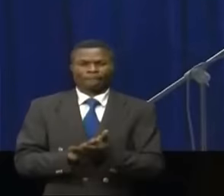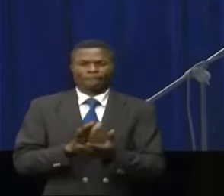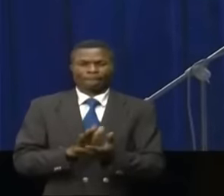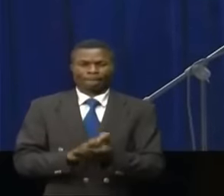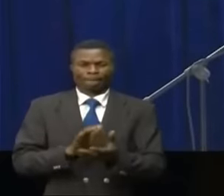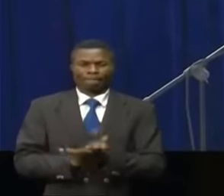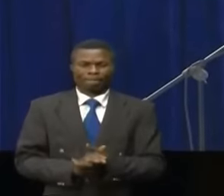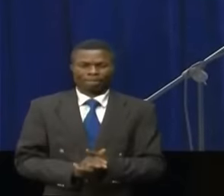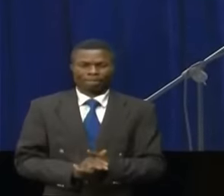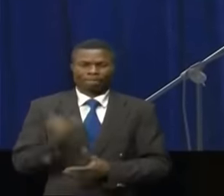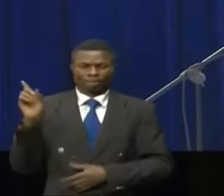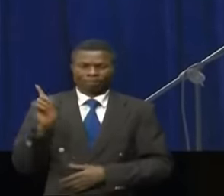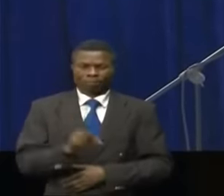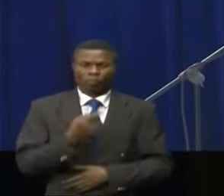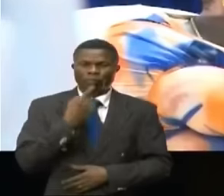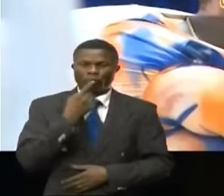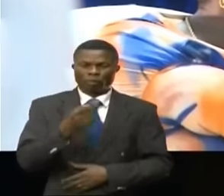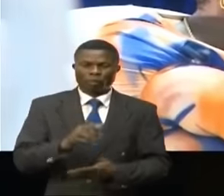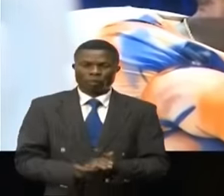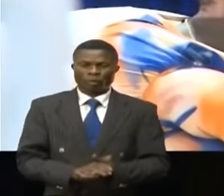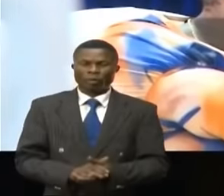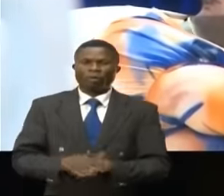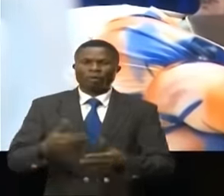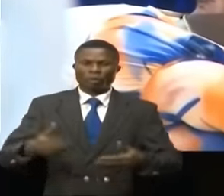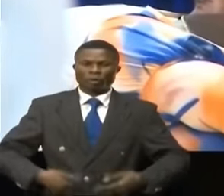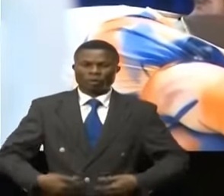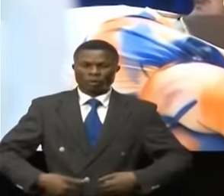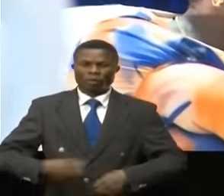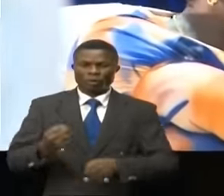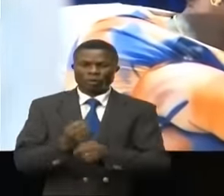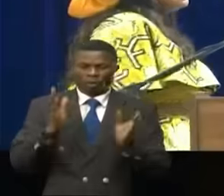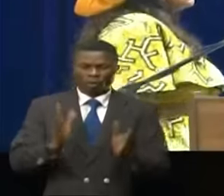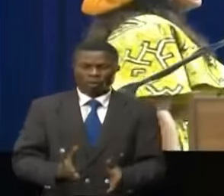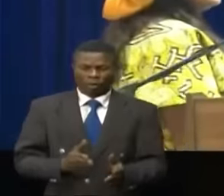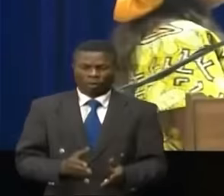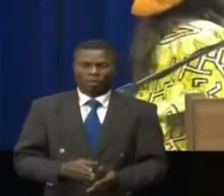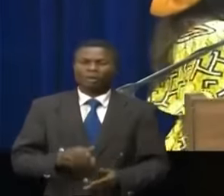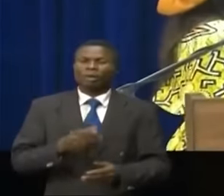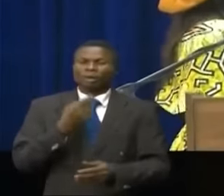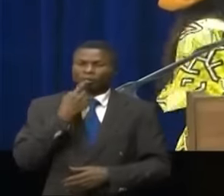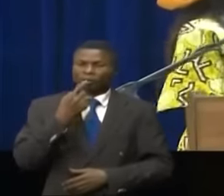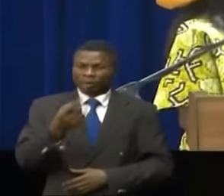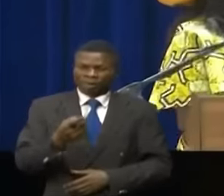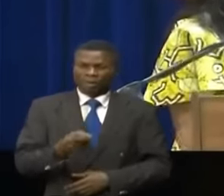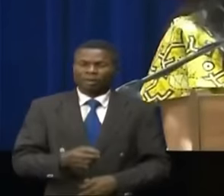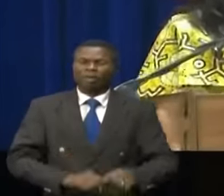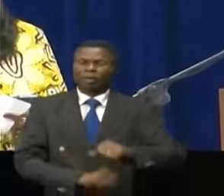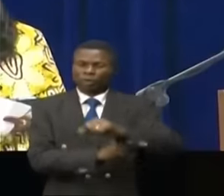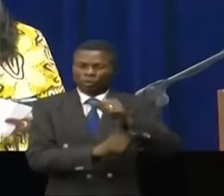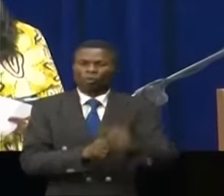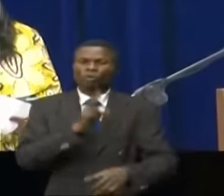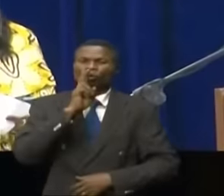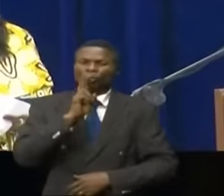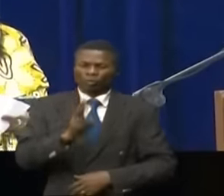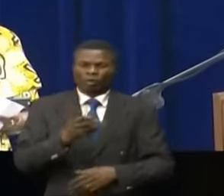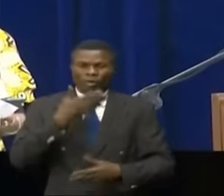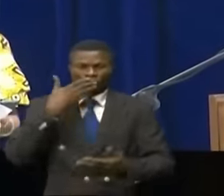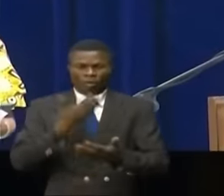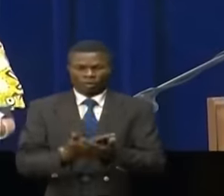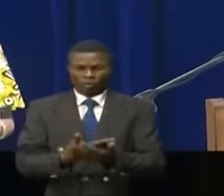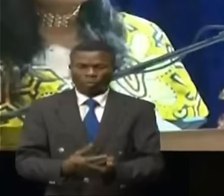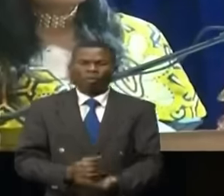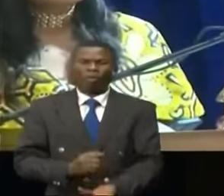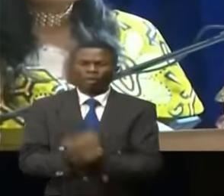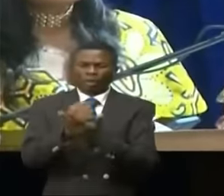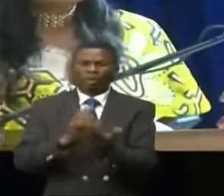Prenant la parole à leur tour, les entrepreneurs ont témoigné d'un bon accompagnement des établissements publics chargés de financer leurs